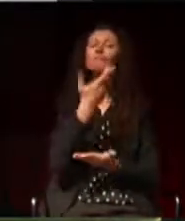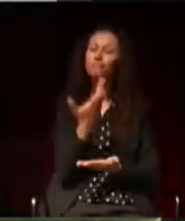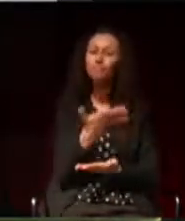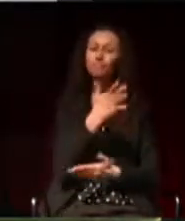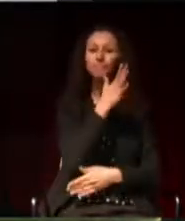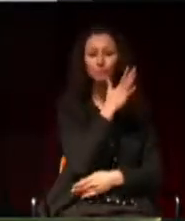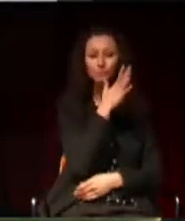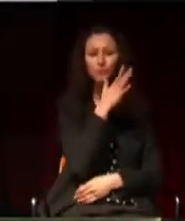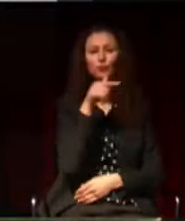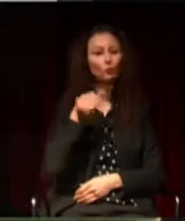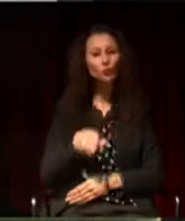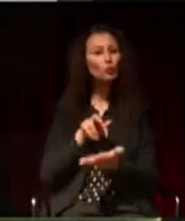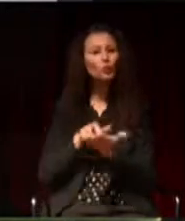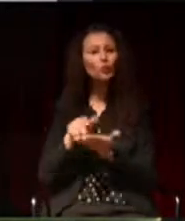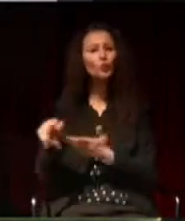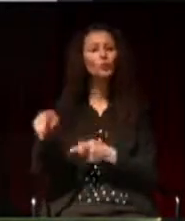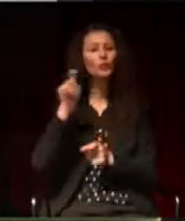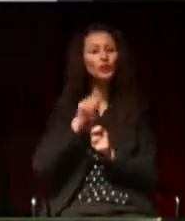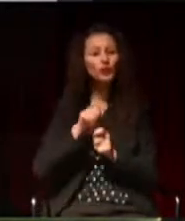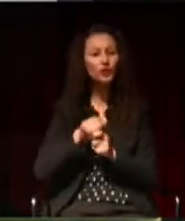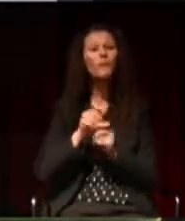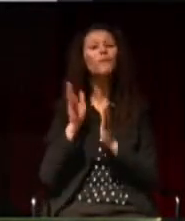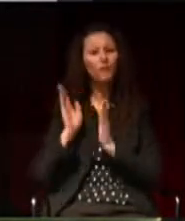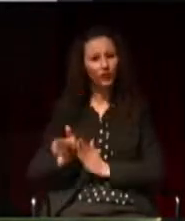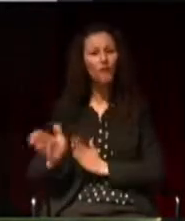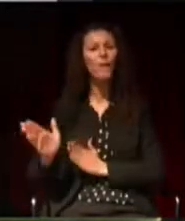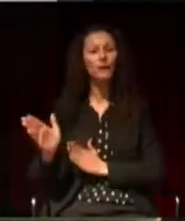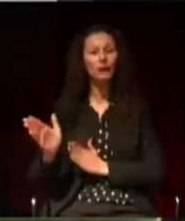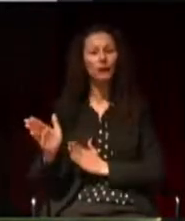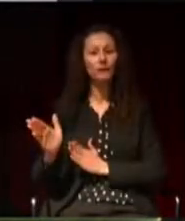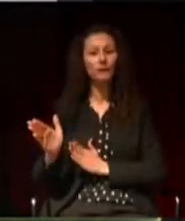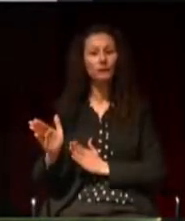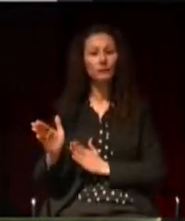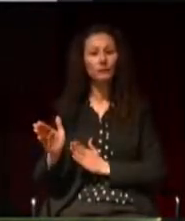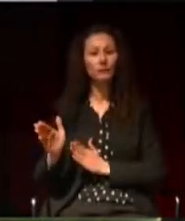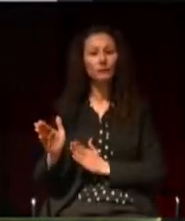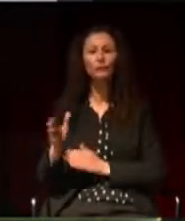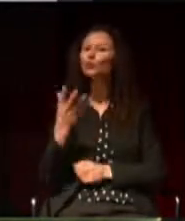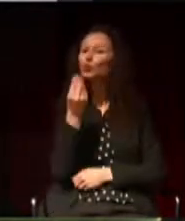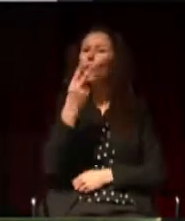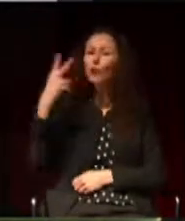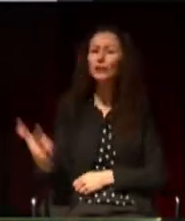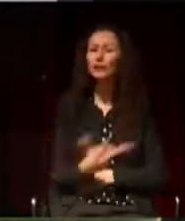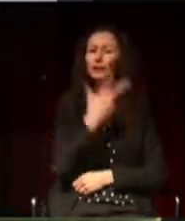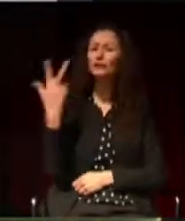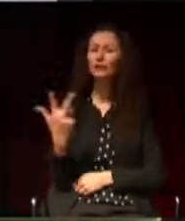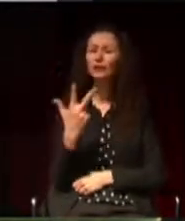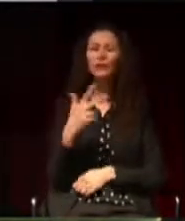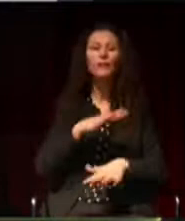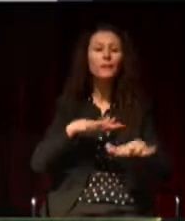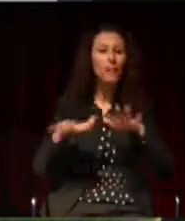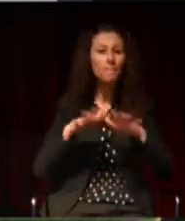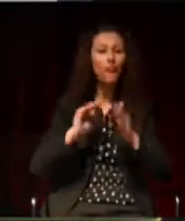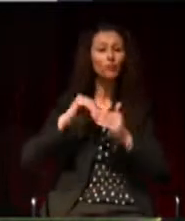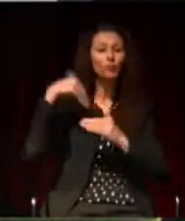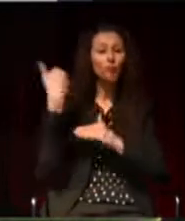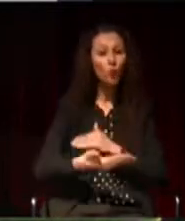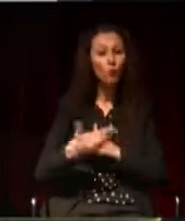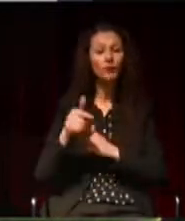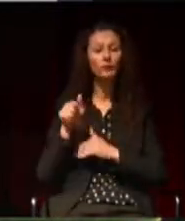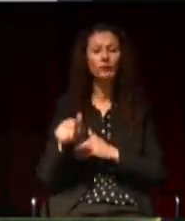hepinizin malumu bu yürüttüğümüz işlerin devam ederken Çok hızlı bir şekilde bu deprem